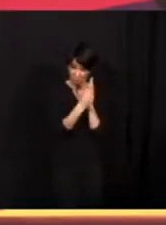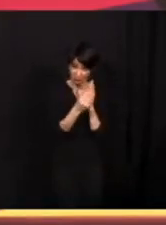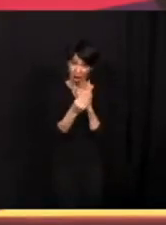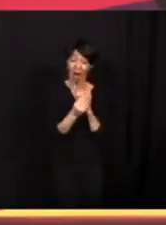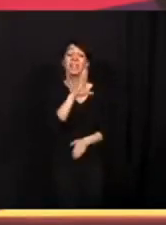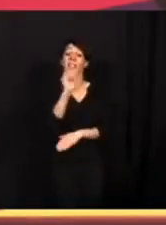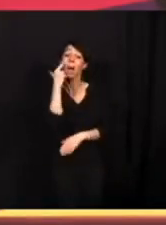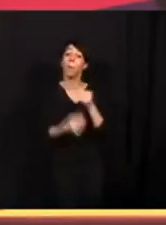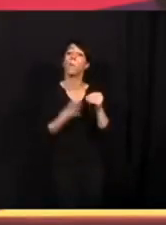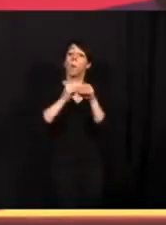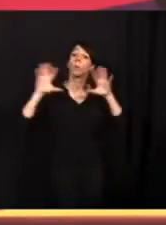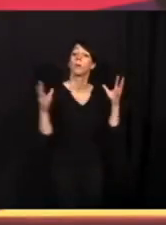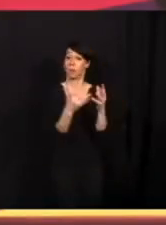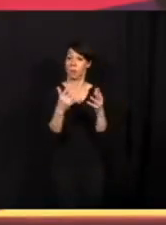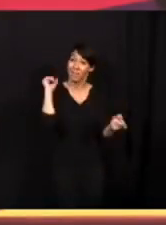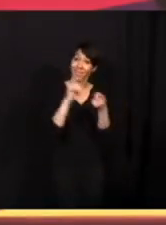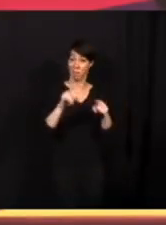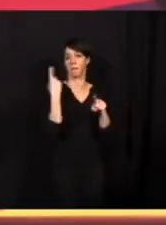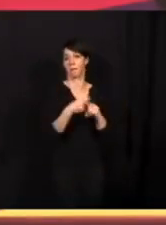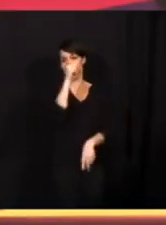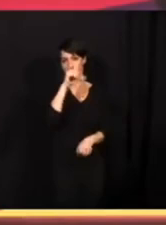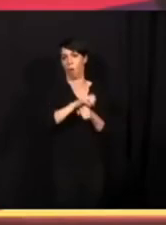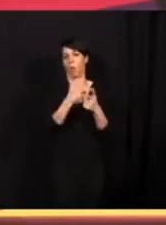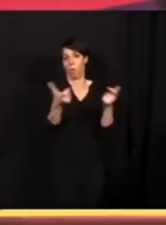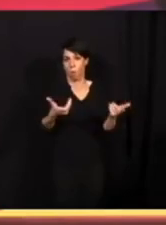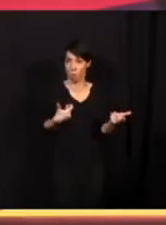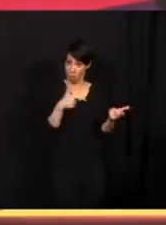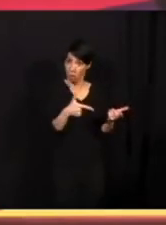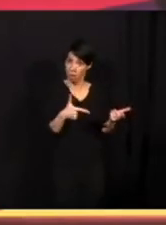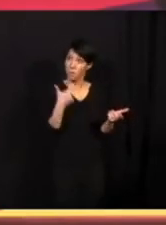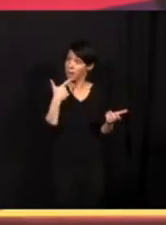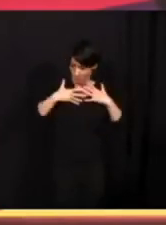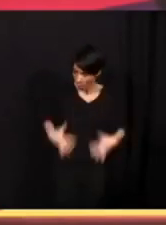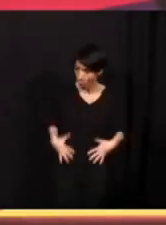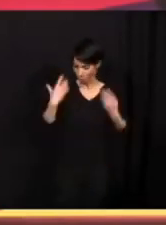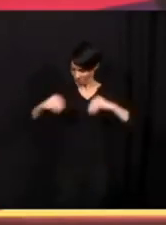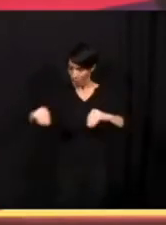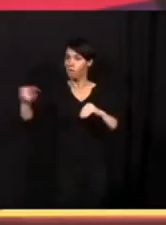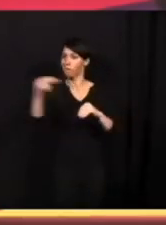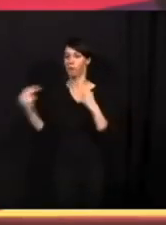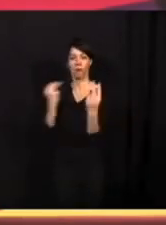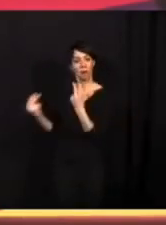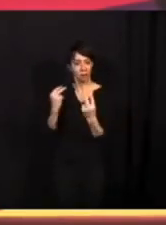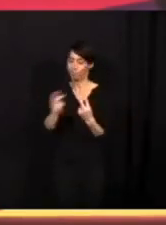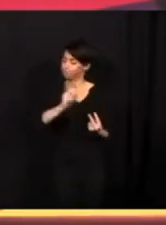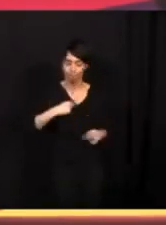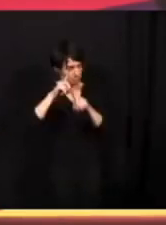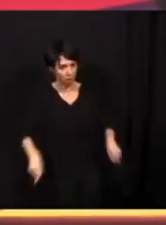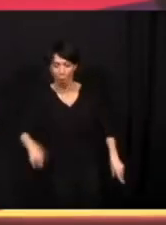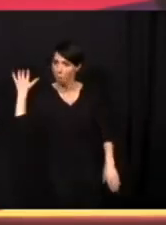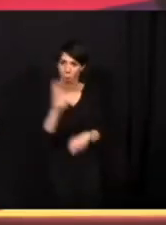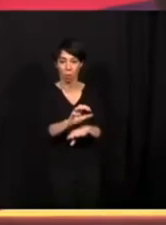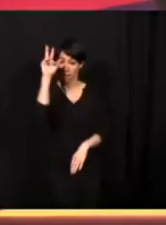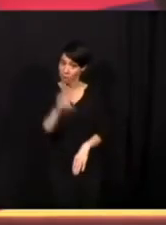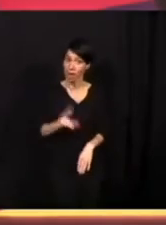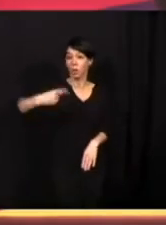annuel mondial en exploitant le corps sexuel tarifé. Je le dis, je le redis, nous sommes abolitionnistes. La prostitution n'est pas le plus